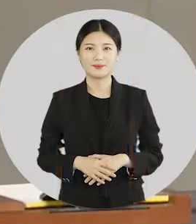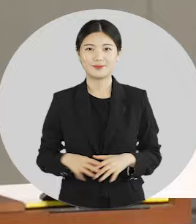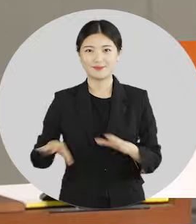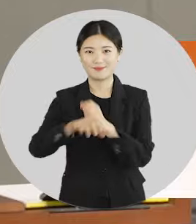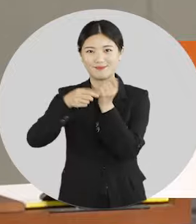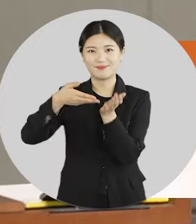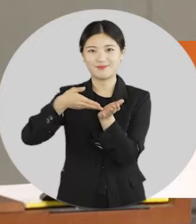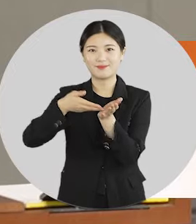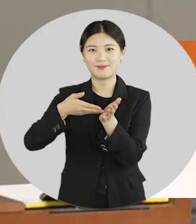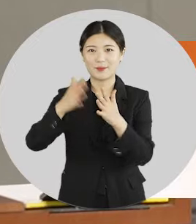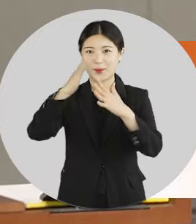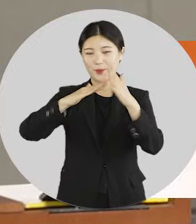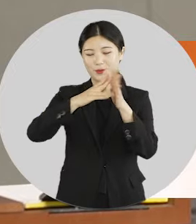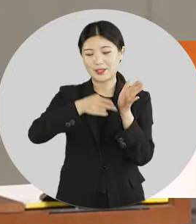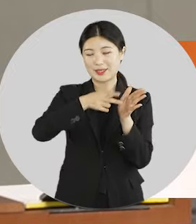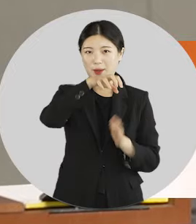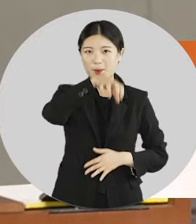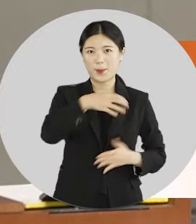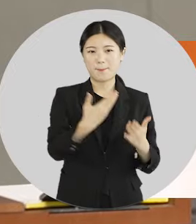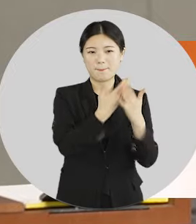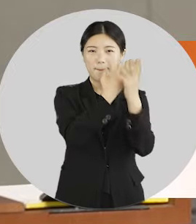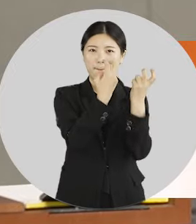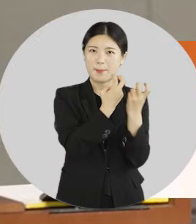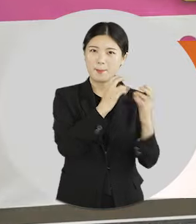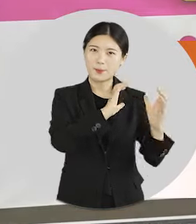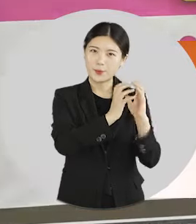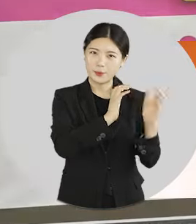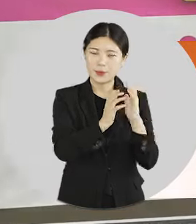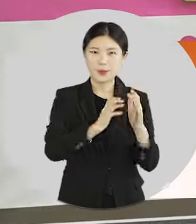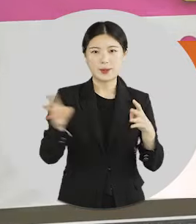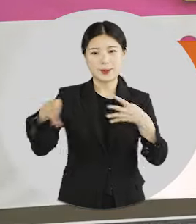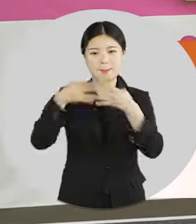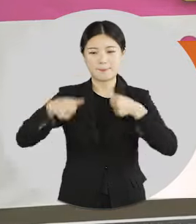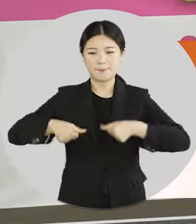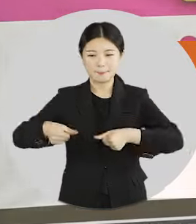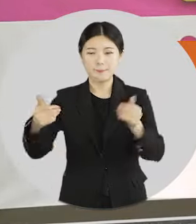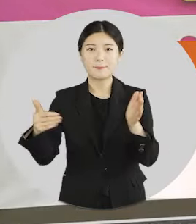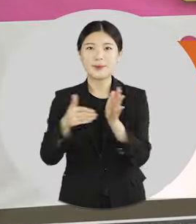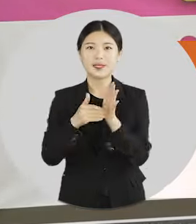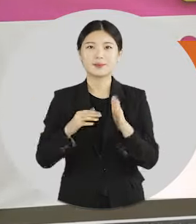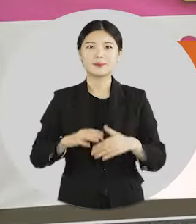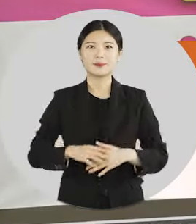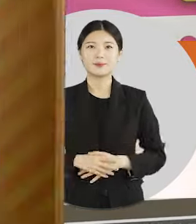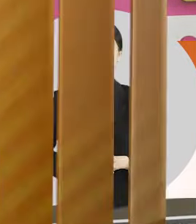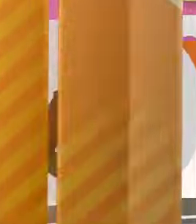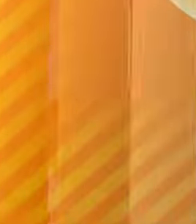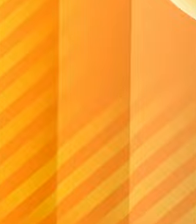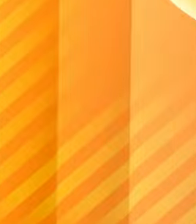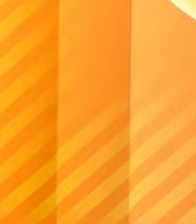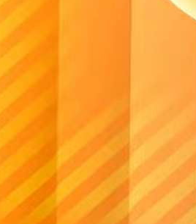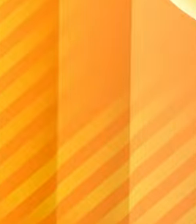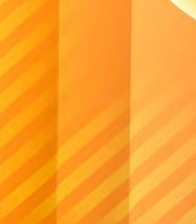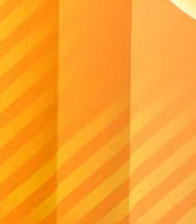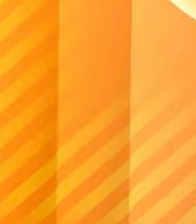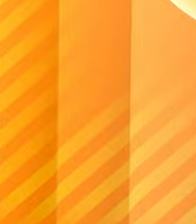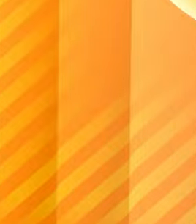주요 뉴스입니다. 공주역 활성화 정책 토론회 및 협약 체결식이 거행됐습니다.